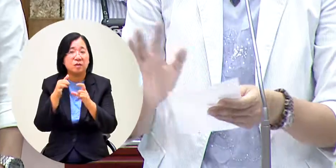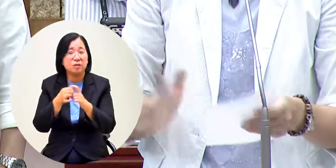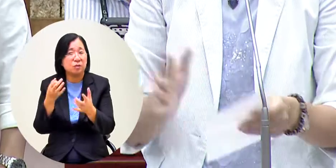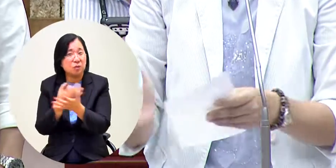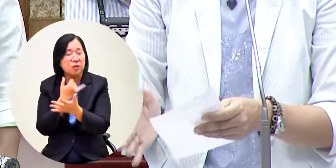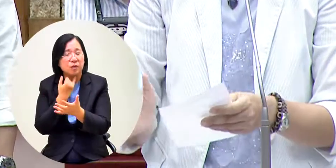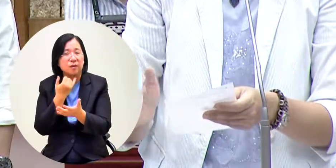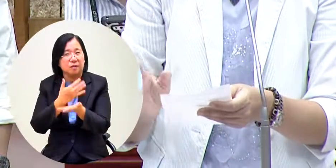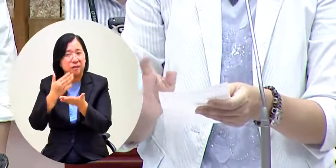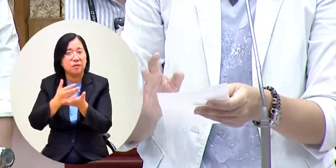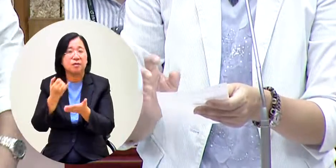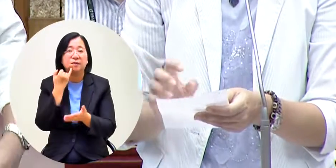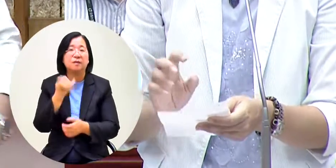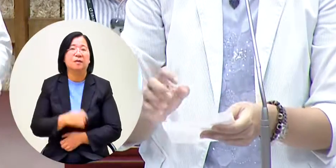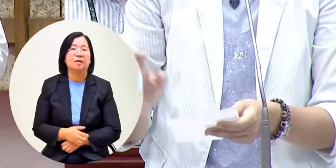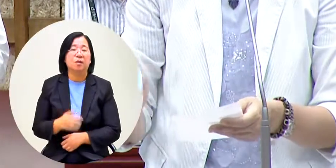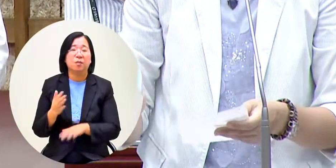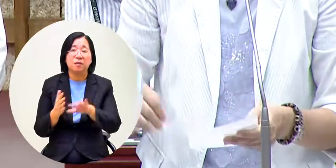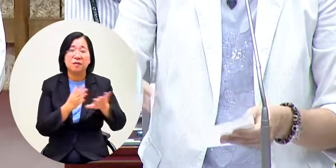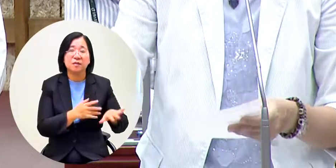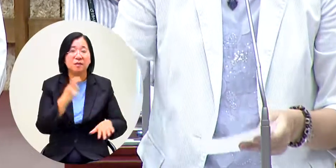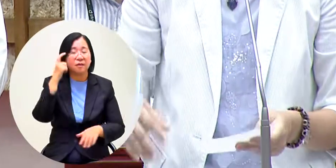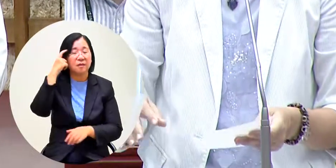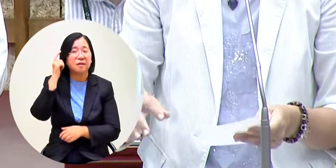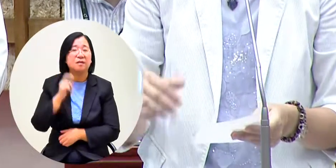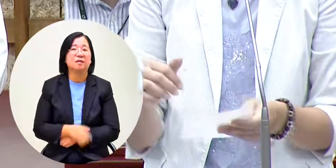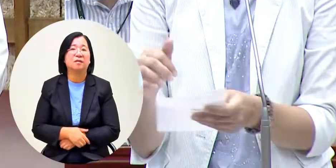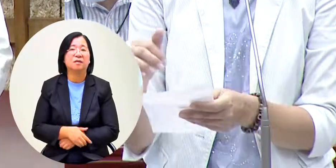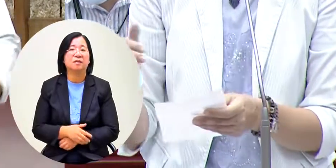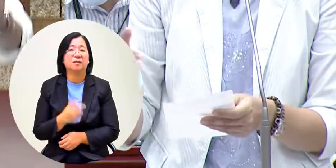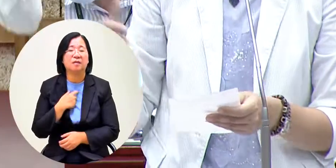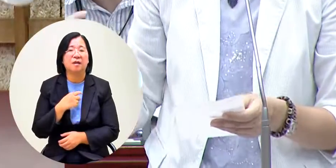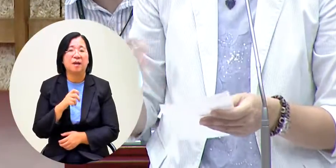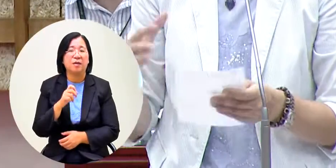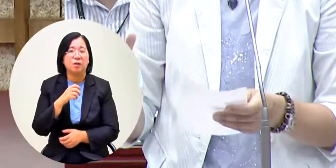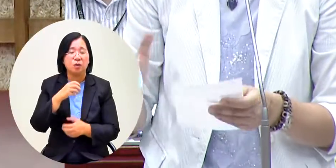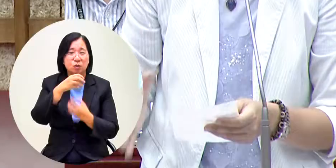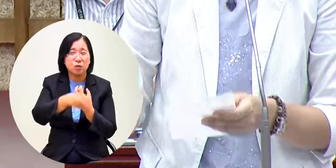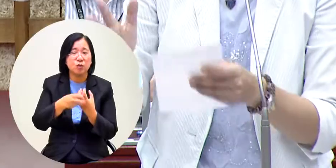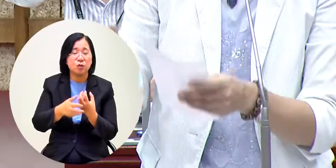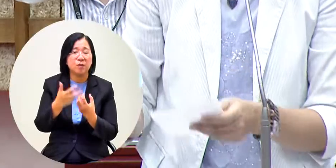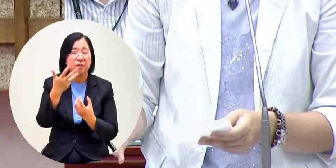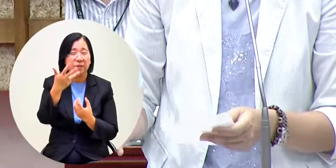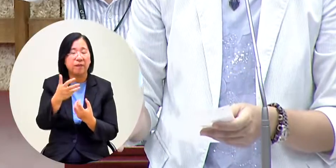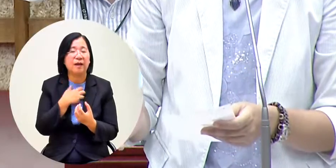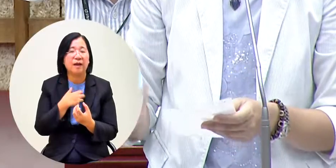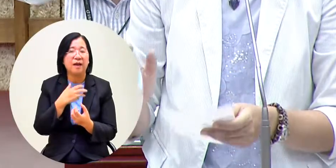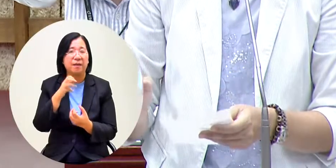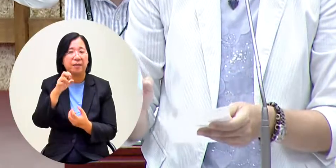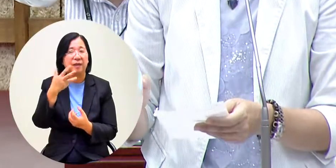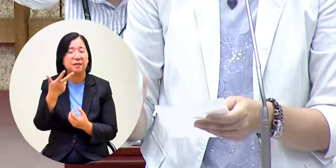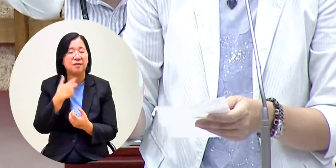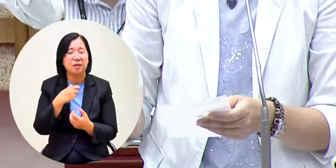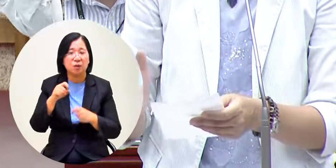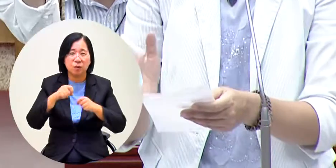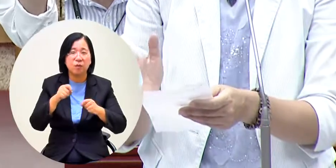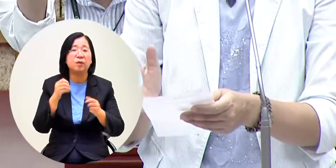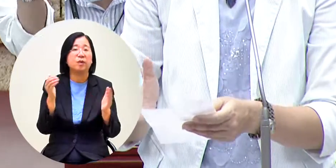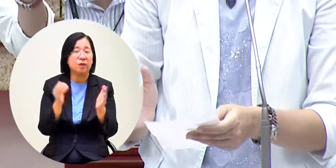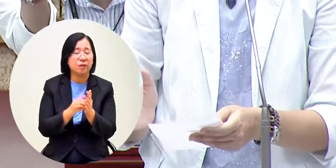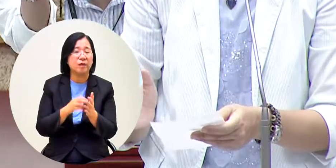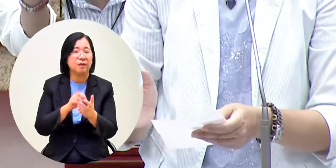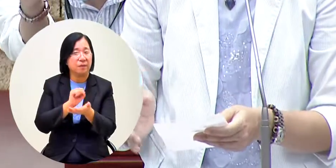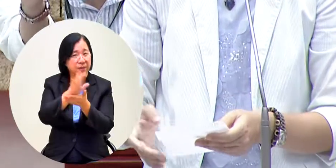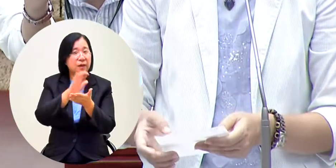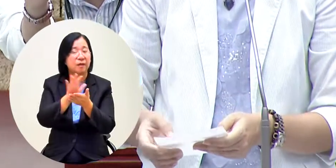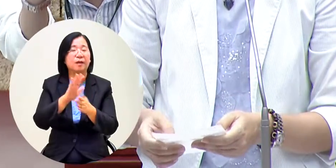现在也有其他，比如说用渠办或87来调整这个，我们有一些规划之后再跟议员做报告。那如果 我的期待